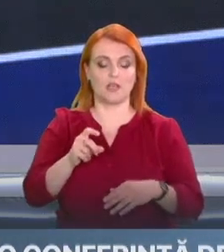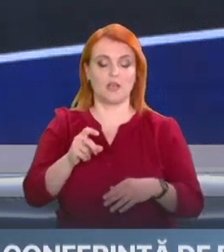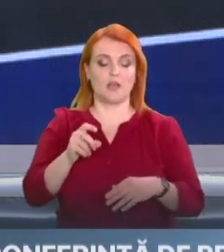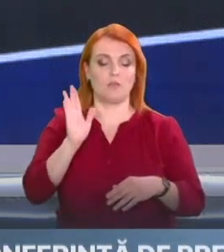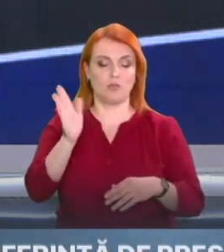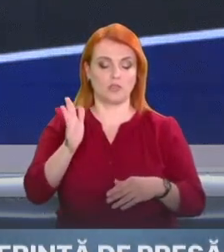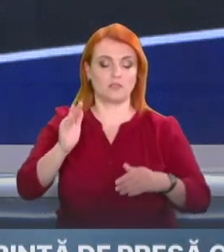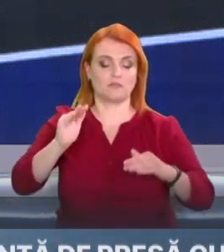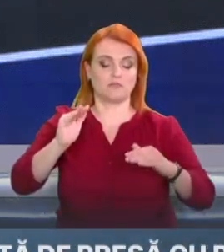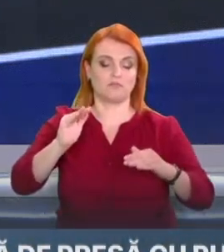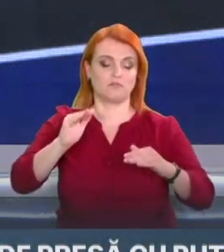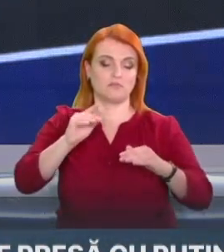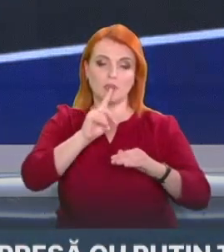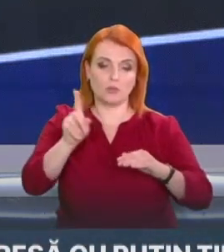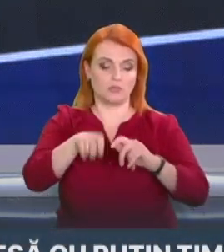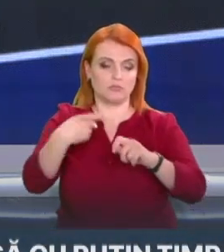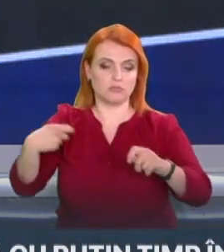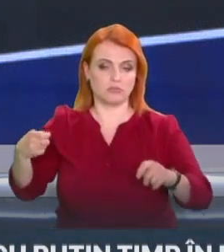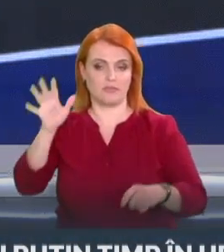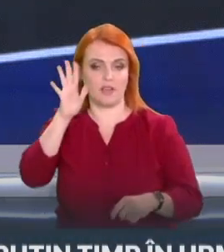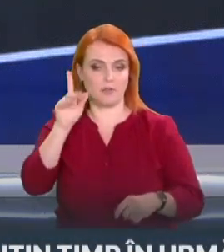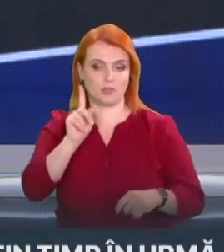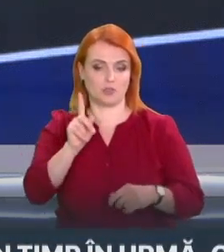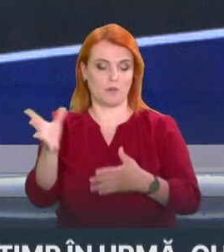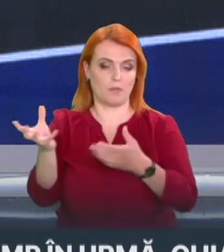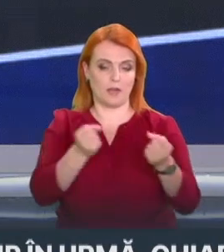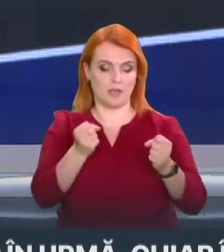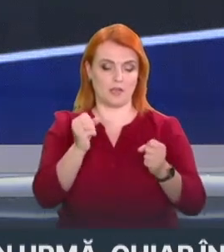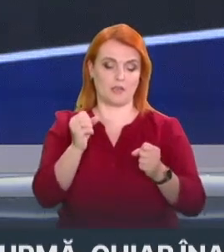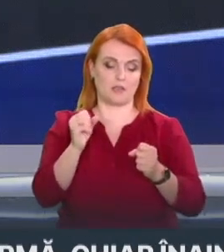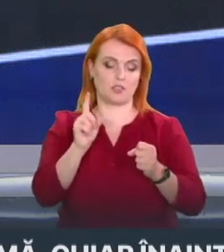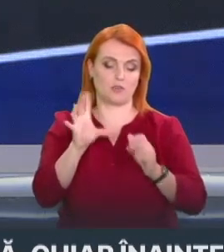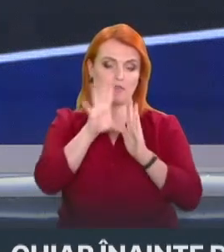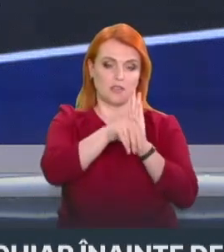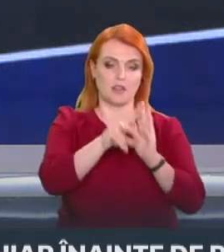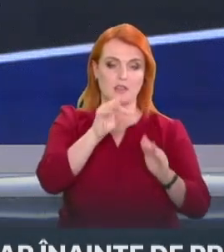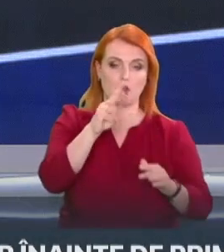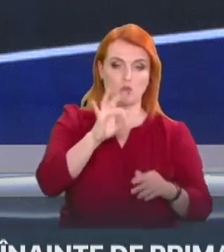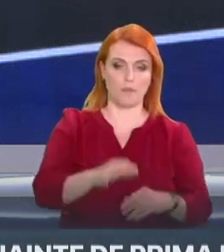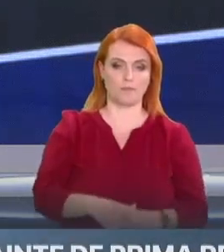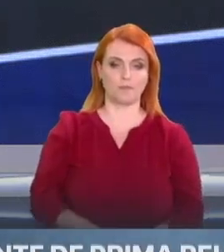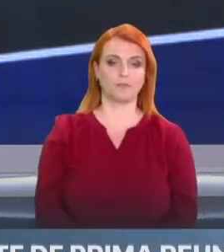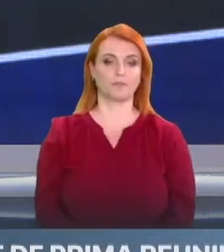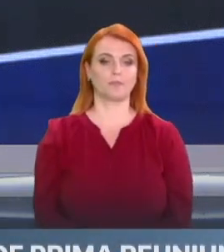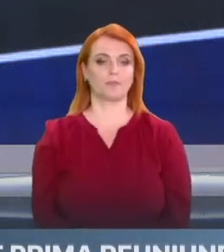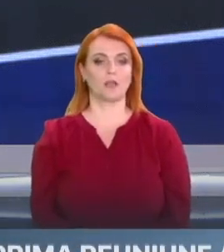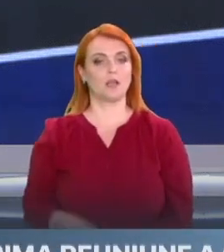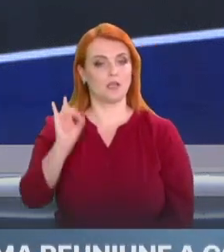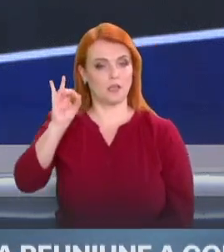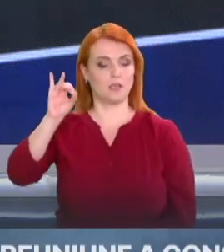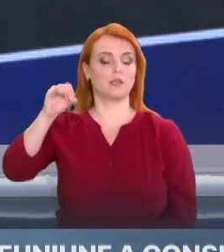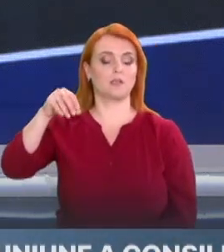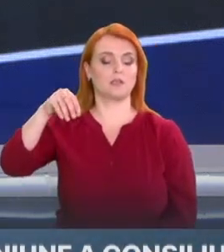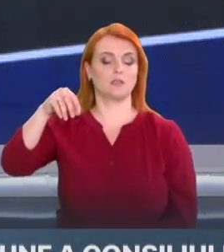au fost aplicate în alte state este europene înainte să fie acceptate în NATO. În același timp, președintele ucrainean Zelensky insistă pe